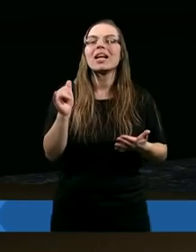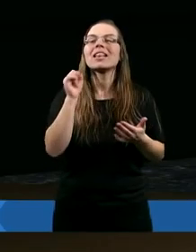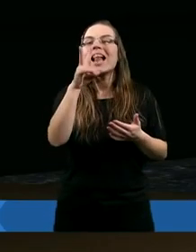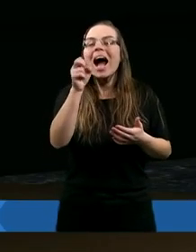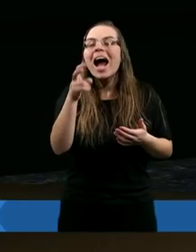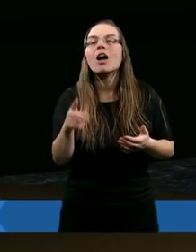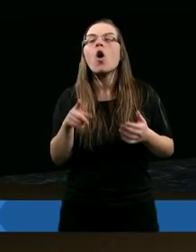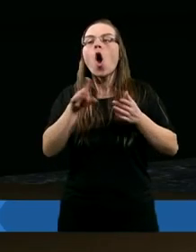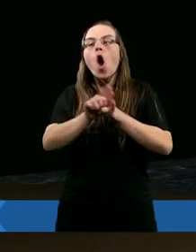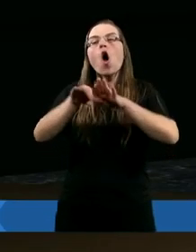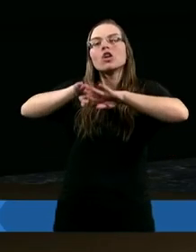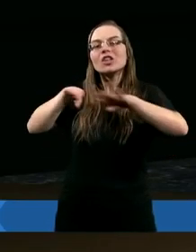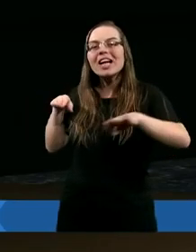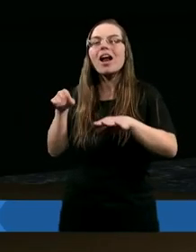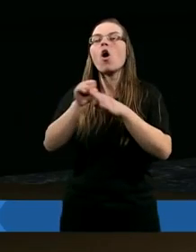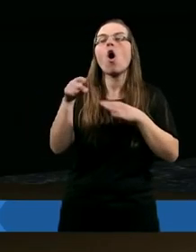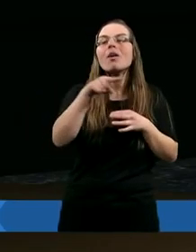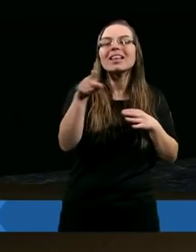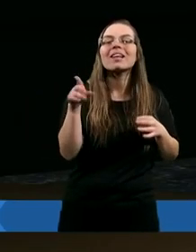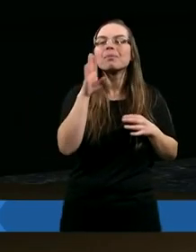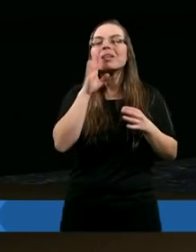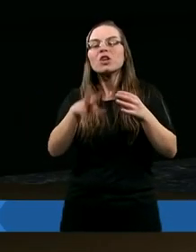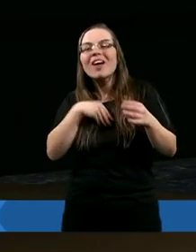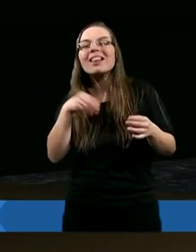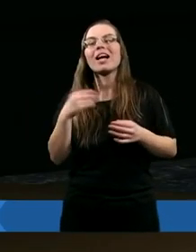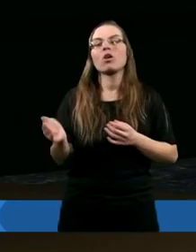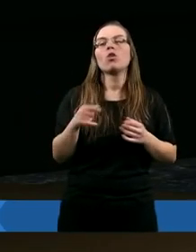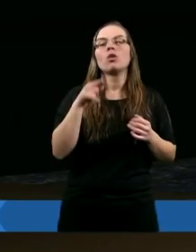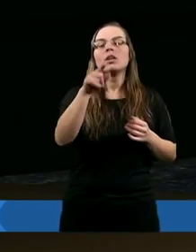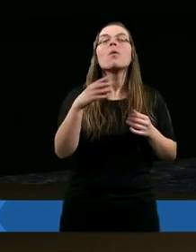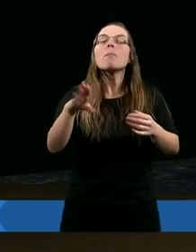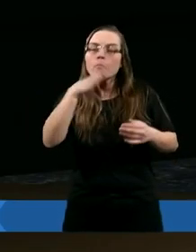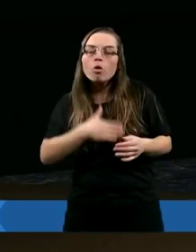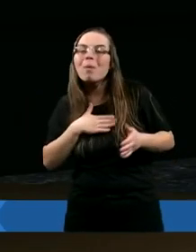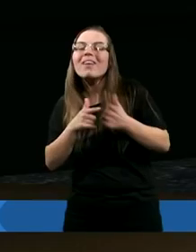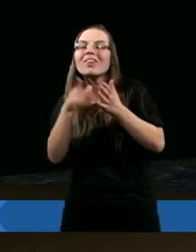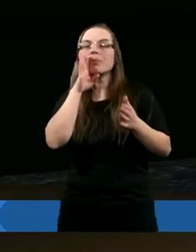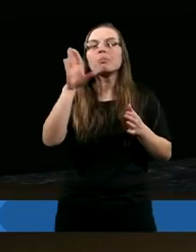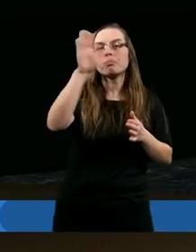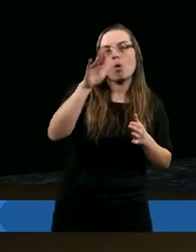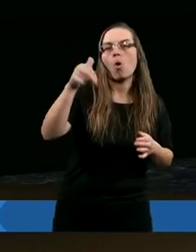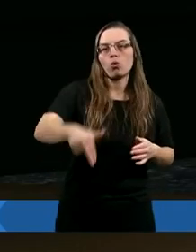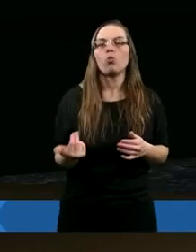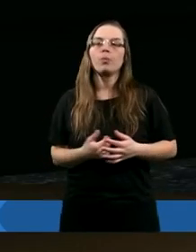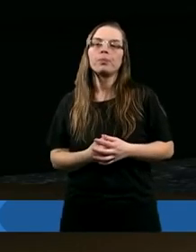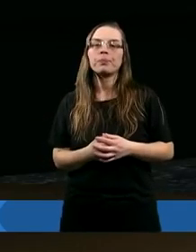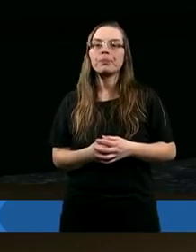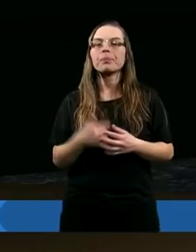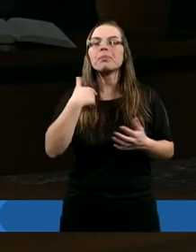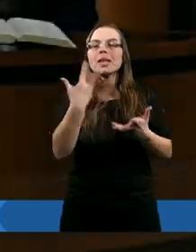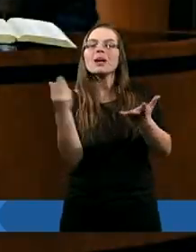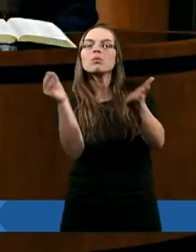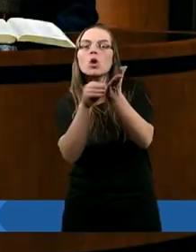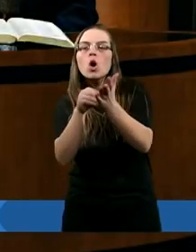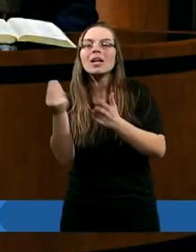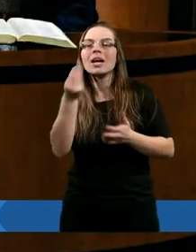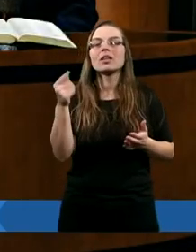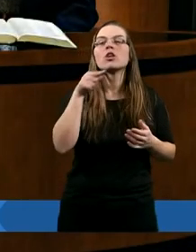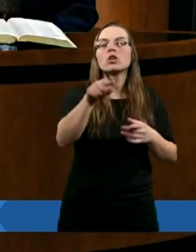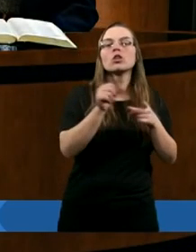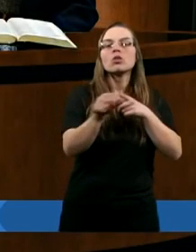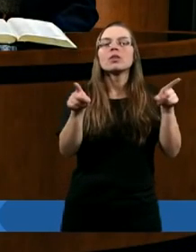takiego oddzielonego, świętego, takiego podobającego się Bogu. Ja bym chciał dodać, że to